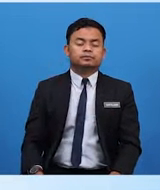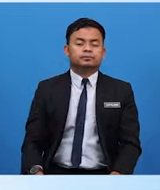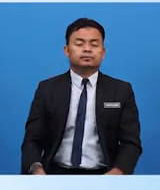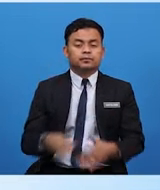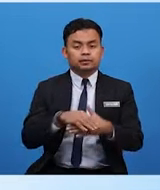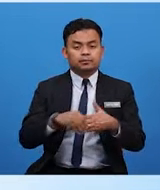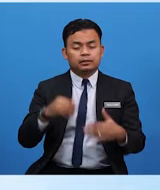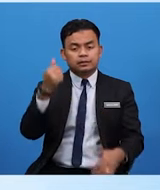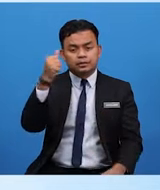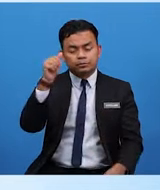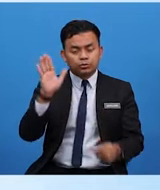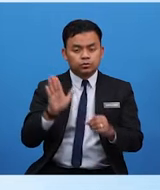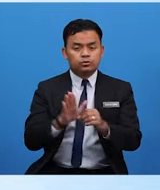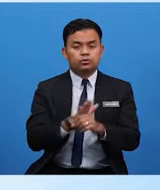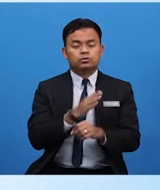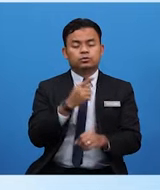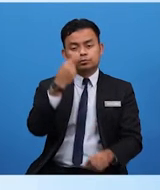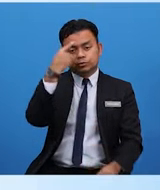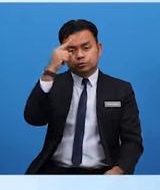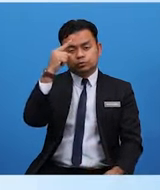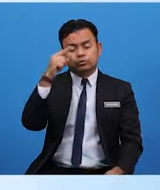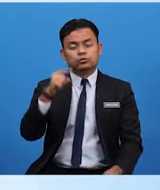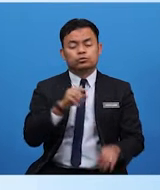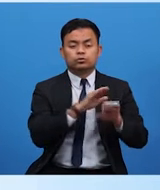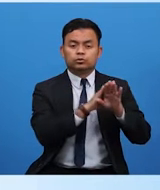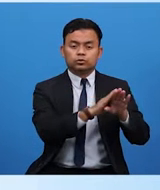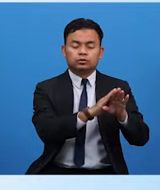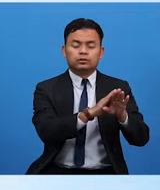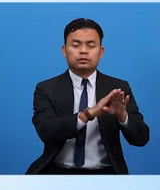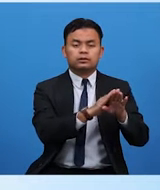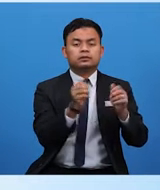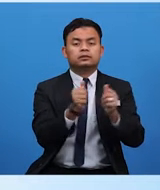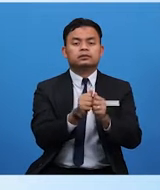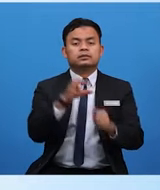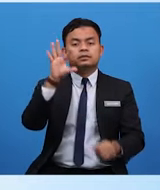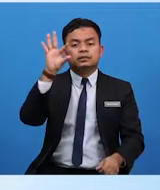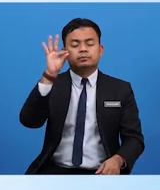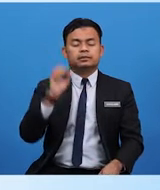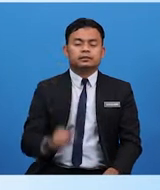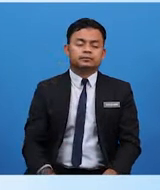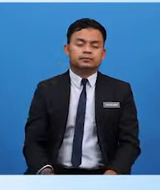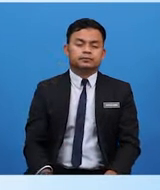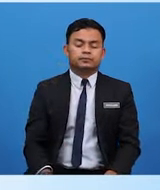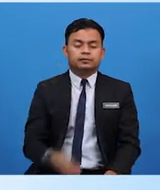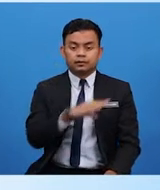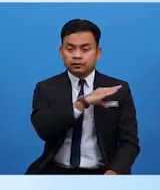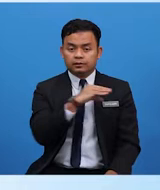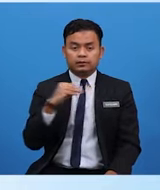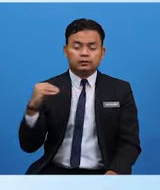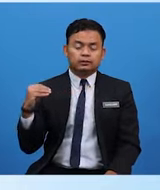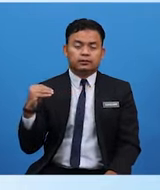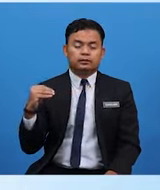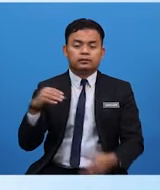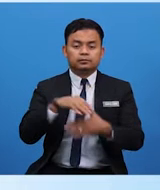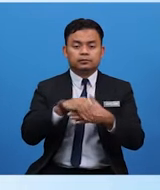10 adalah mencukupi untuk ditolak dengan 9 dan